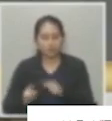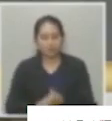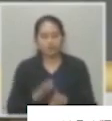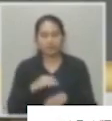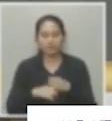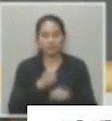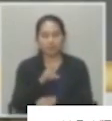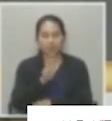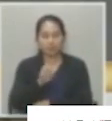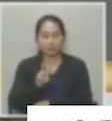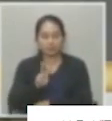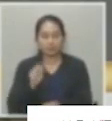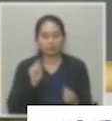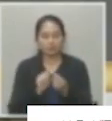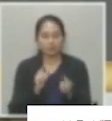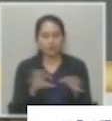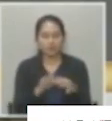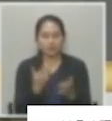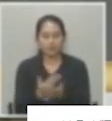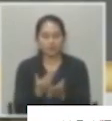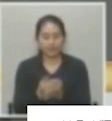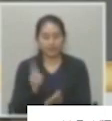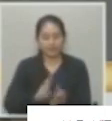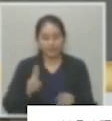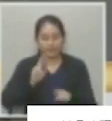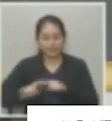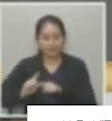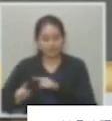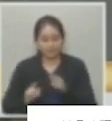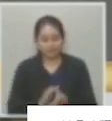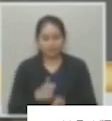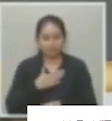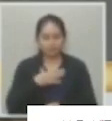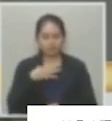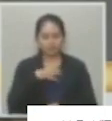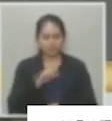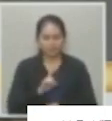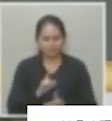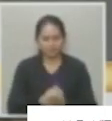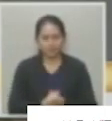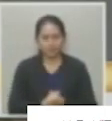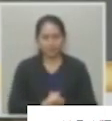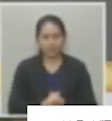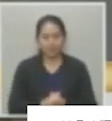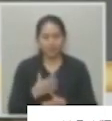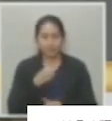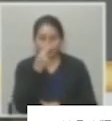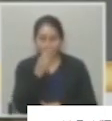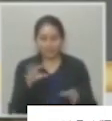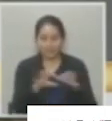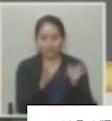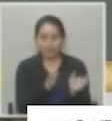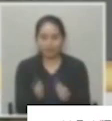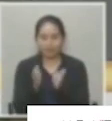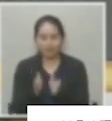62เนี่ยมันเน้นหนักที่วินัยการเงินการคลังท่านครับพอวินัยการเงินการคลังออกมาปุ๊บเลยเนี่ยท่านจะเห็นว่ากระบวนการงบประมา